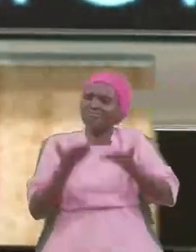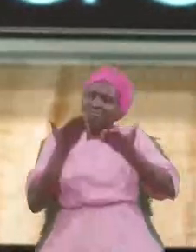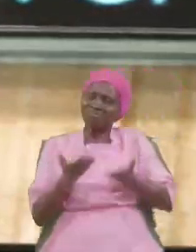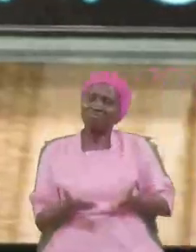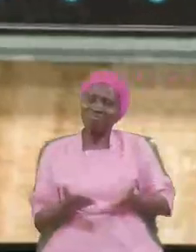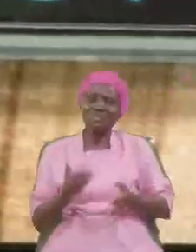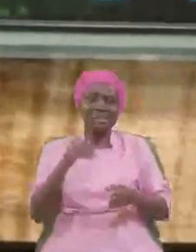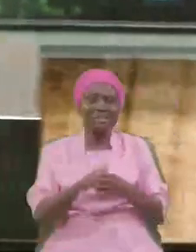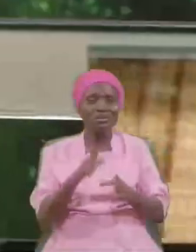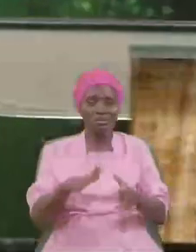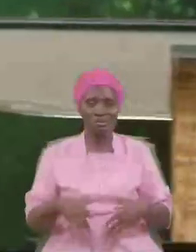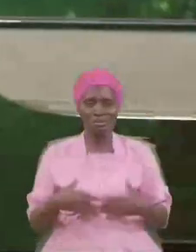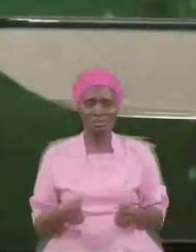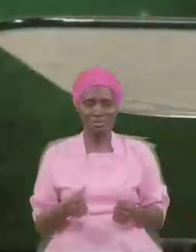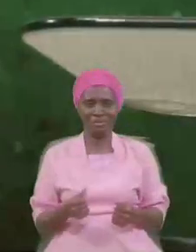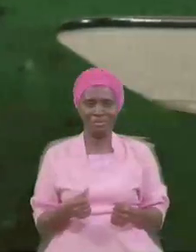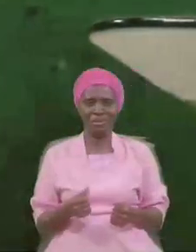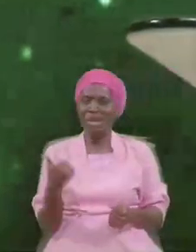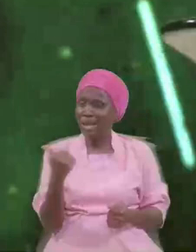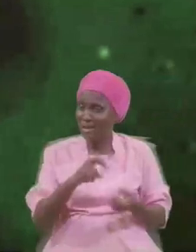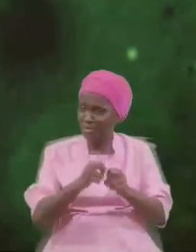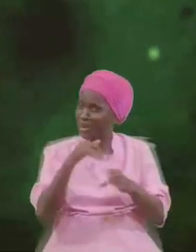dos. Il y a l'envie.